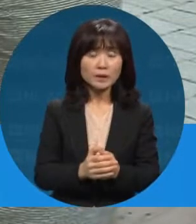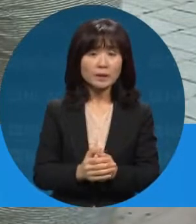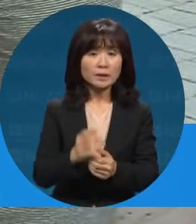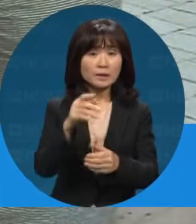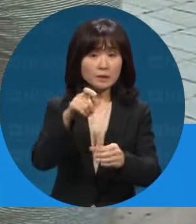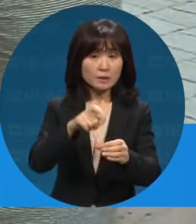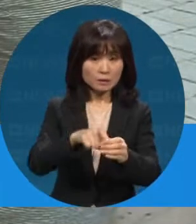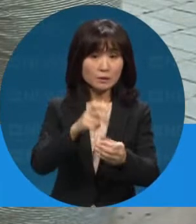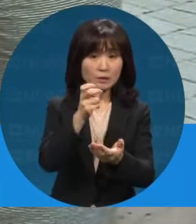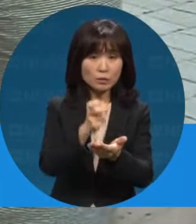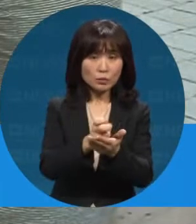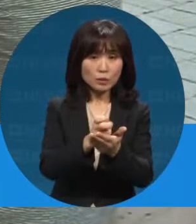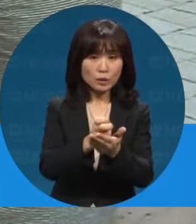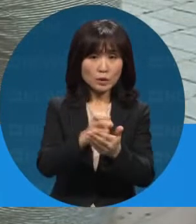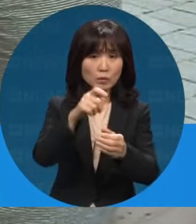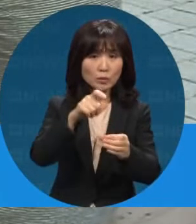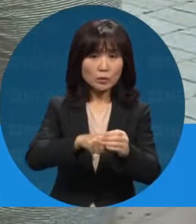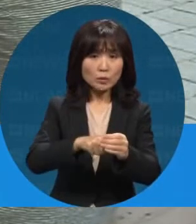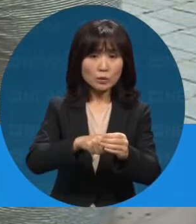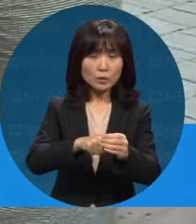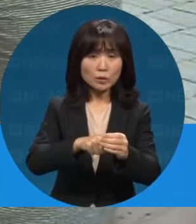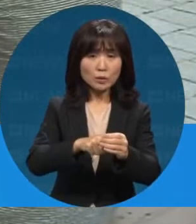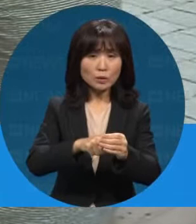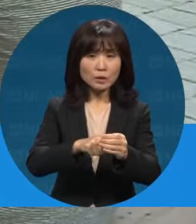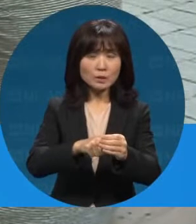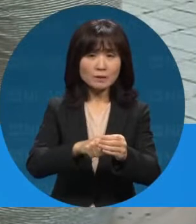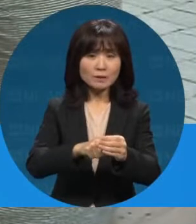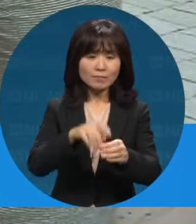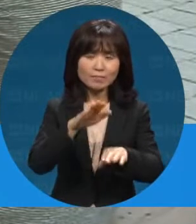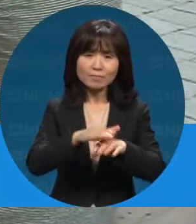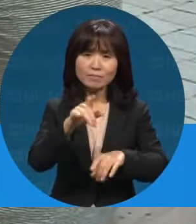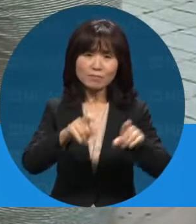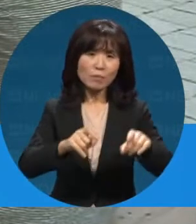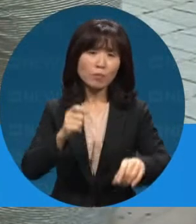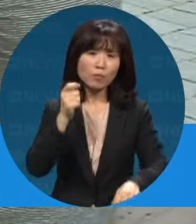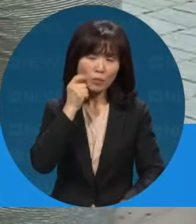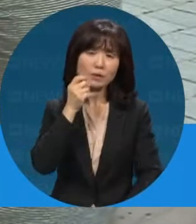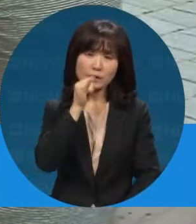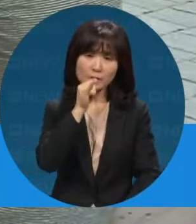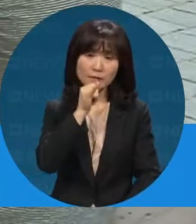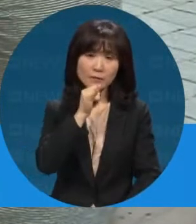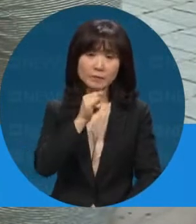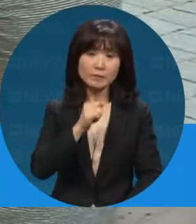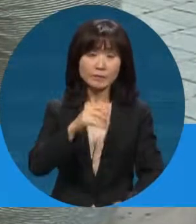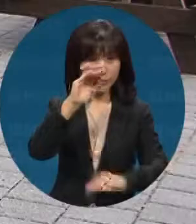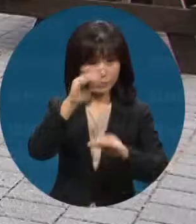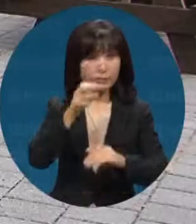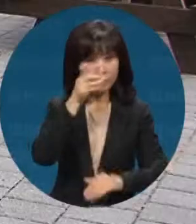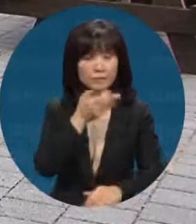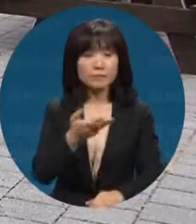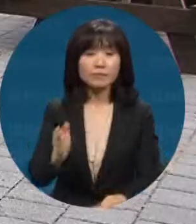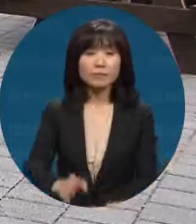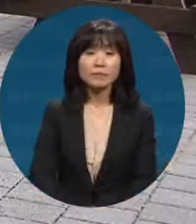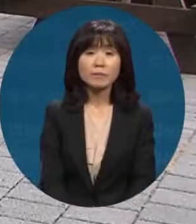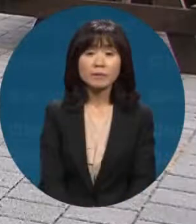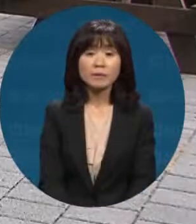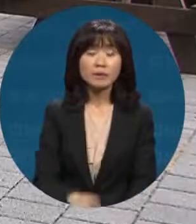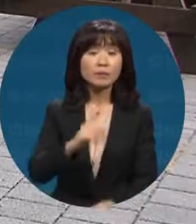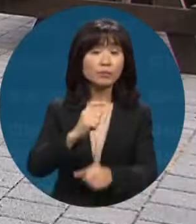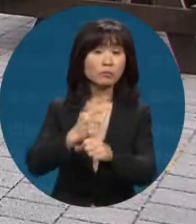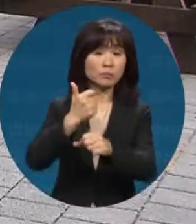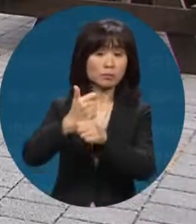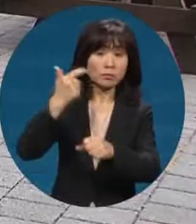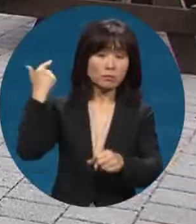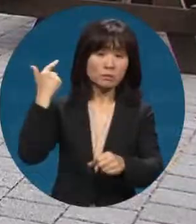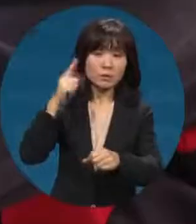제도의 취지가 퇴색하고 있다는 비판이 나옵니다 박광주 기자의 단독 보도입니다 16년 전